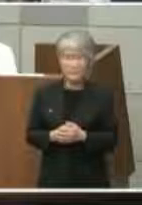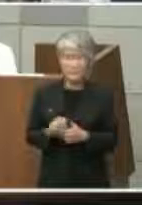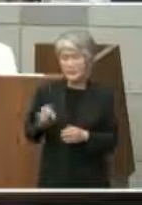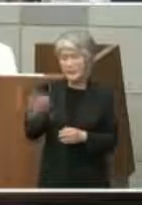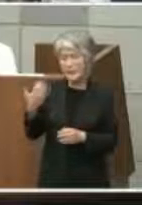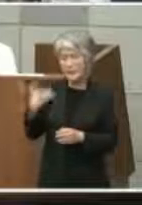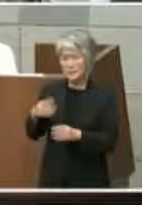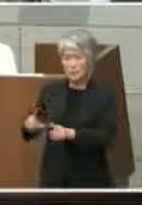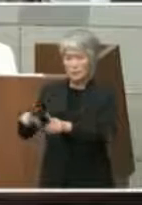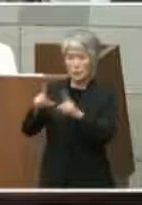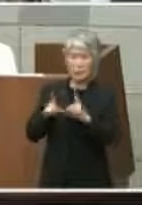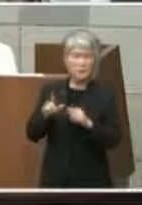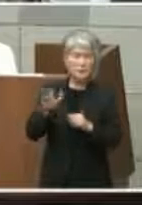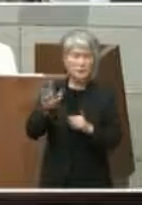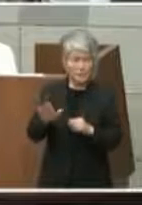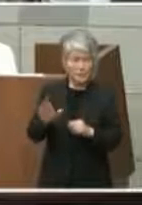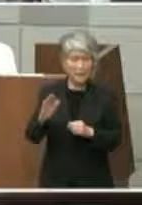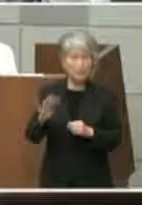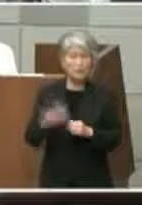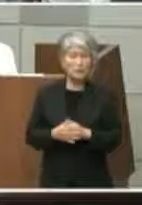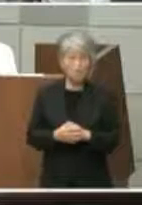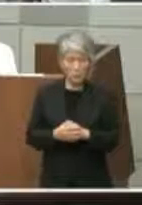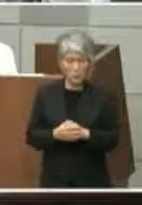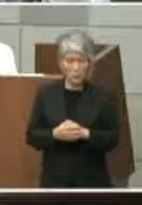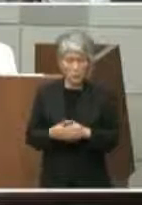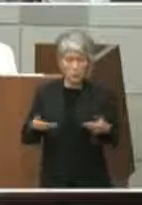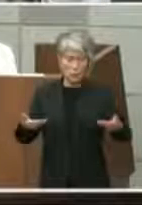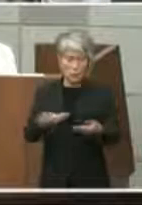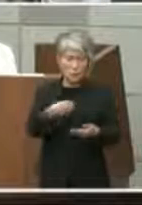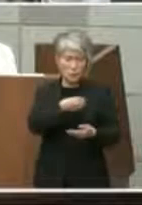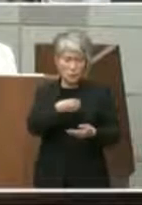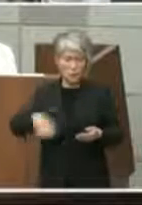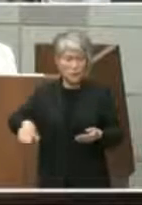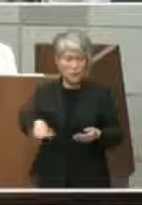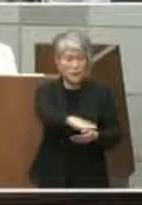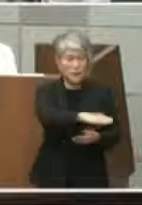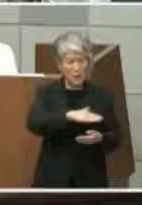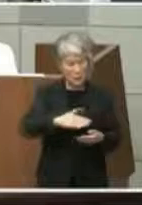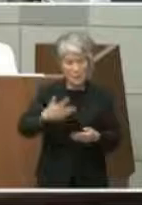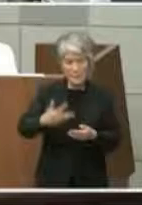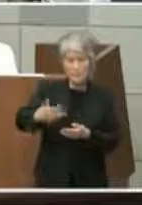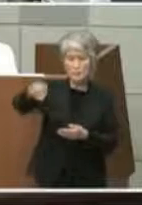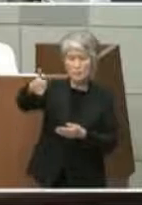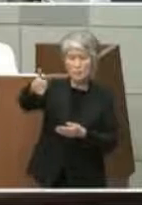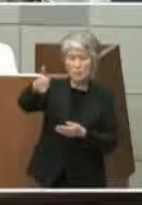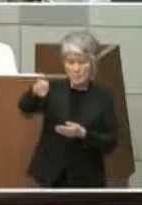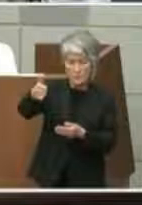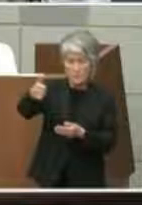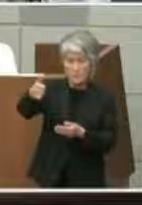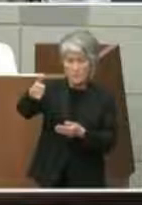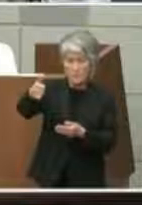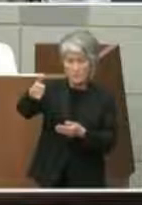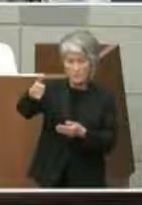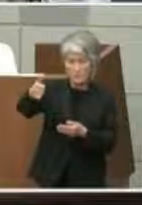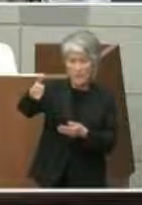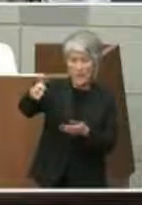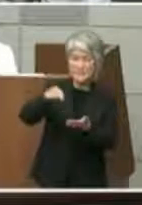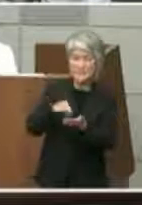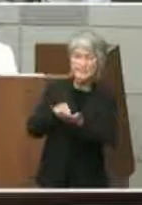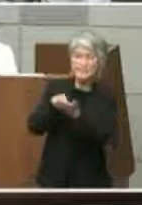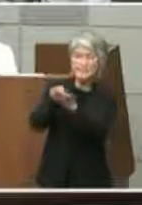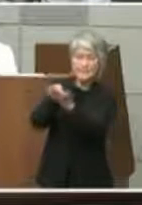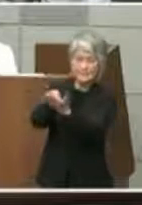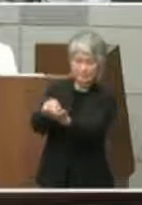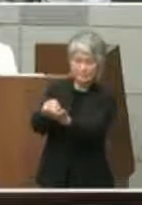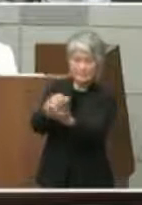さっきの答弁でもありましたけどね、これはあの職員の皆さんが市長に、まあ、進言って便利なこと